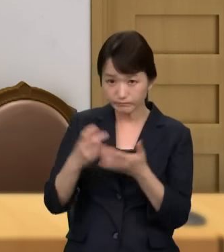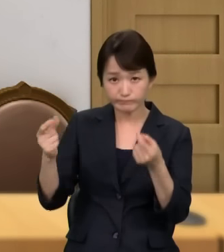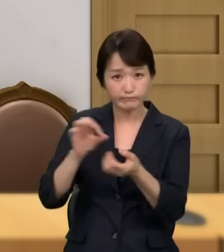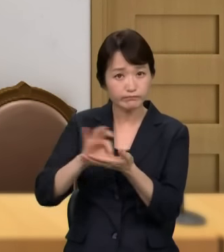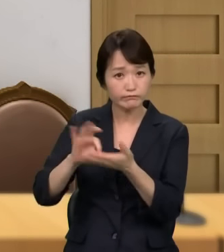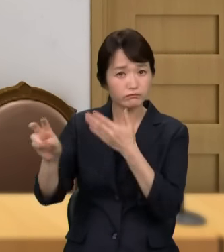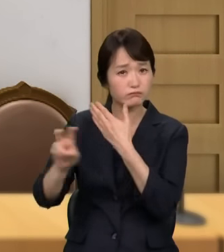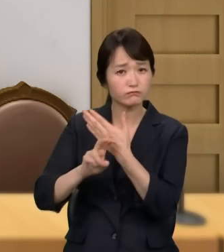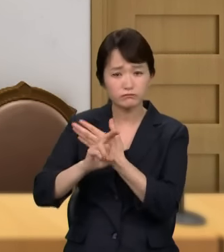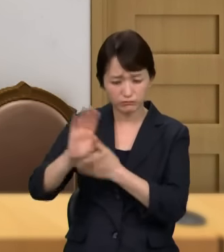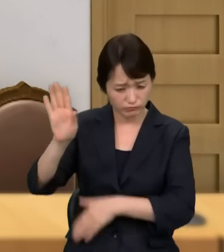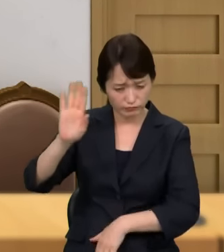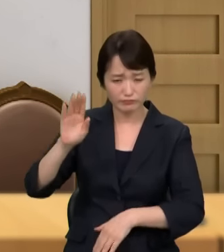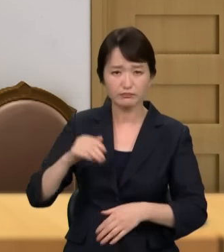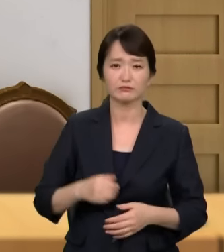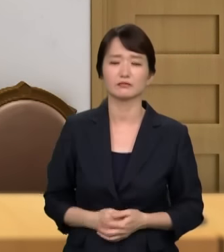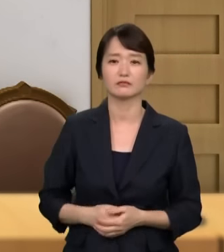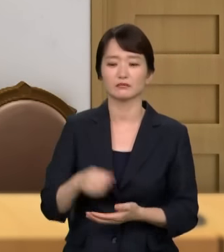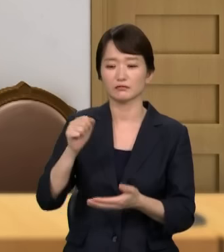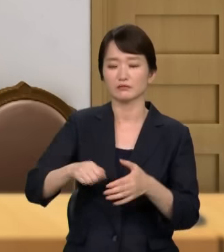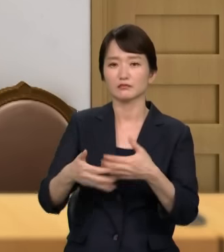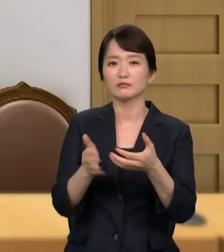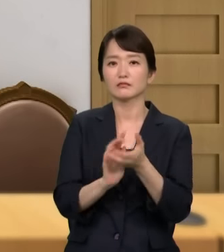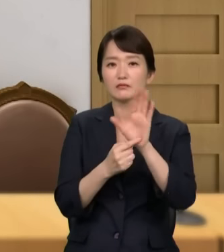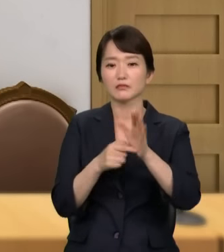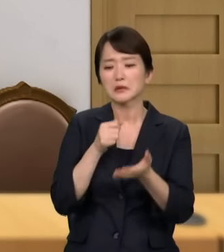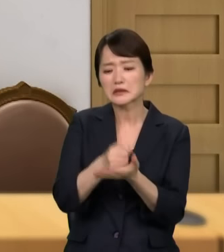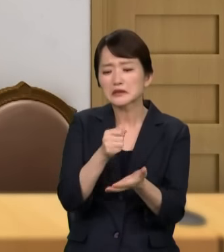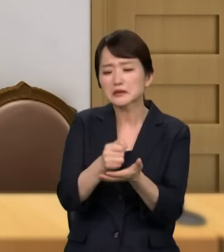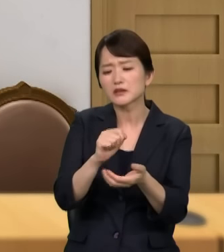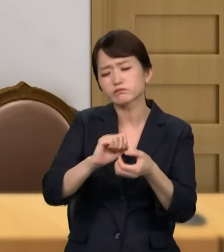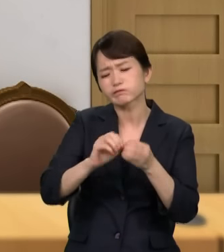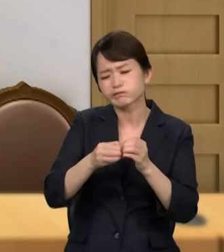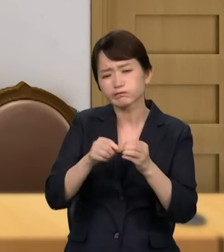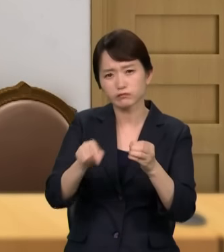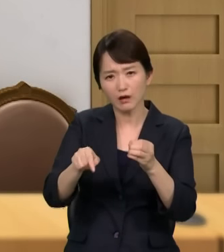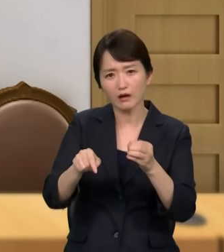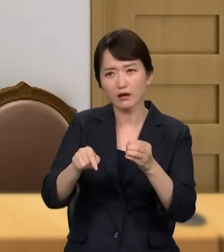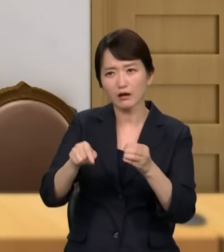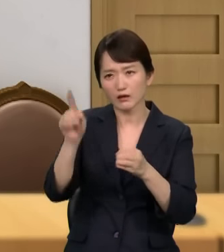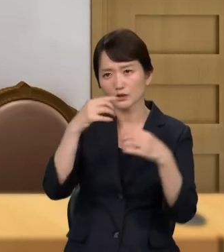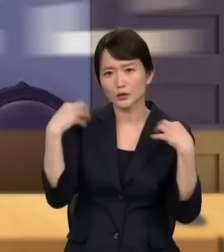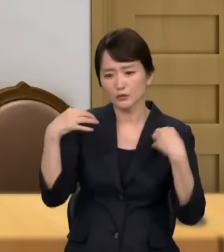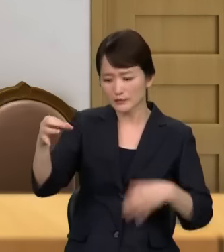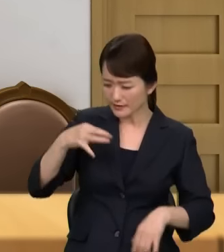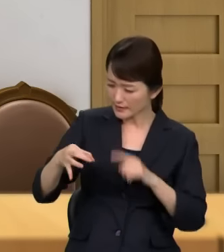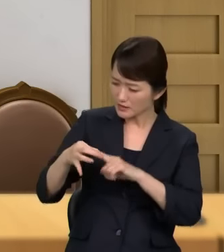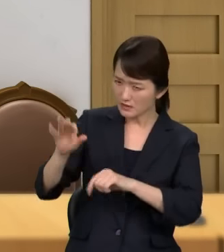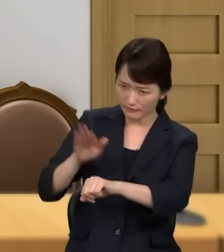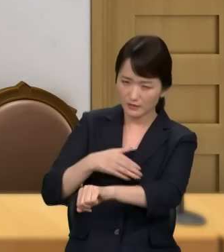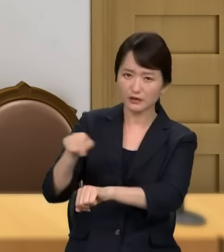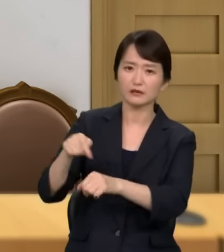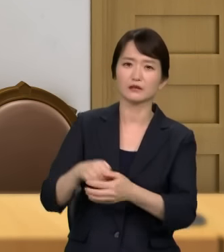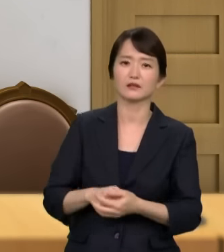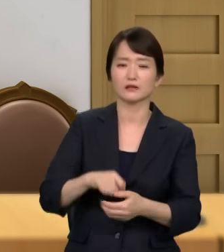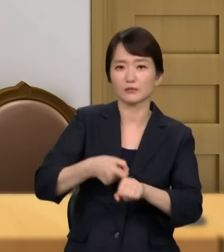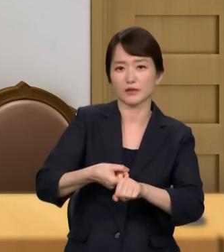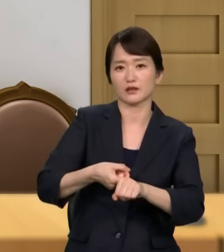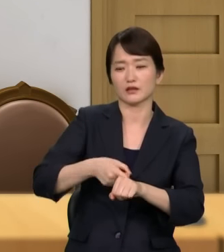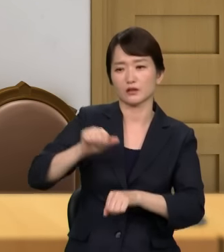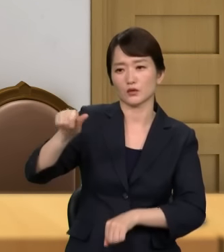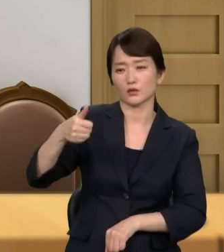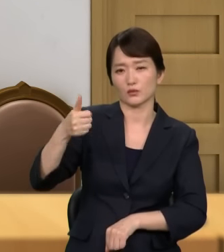위법하지 않다고 주장했지만 재판부는 통장을 조작하는 방법 등으로 보조금을 지급받은 건 부정하다며 벌금 500만